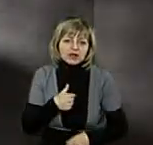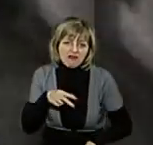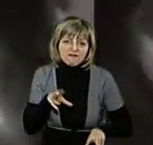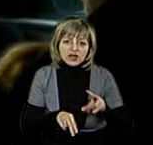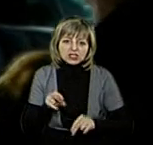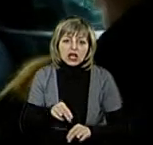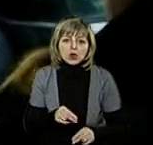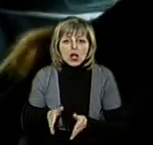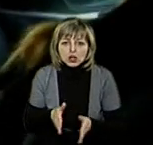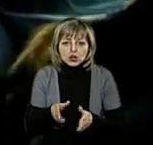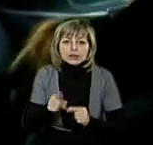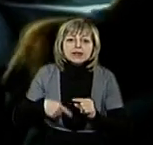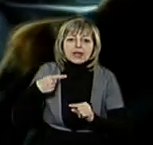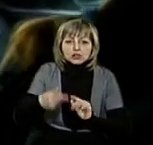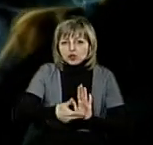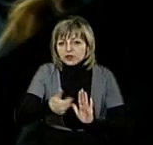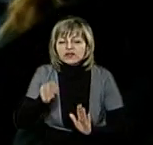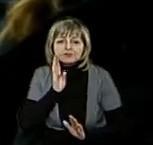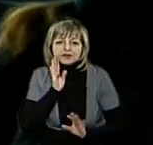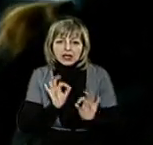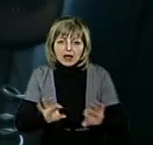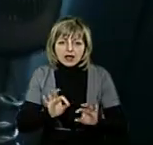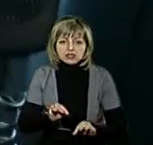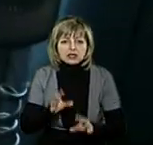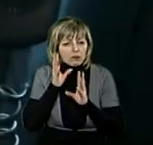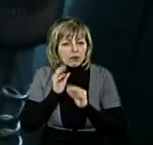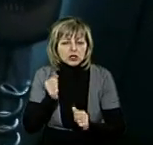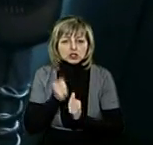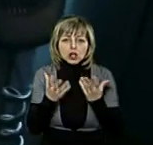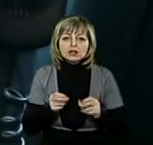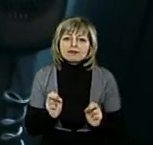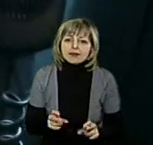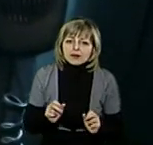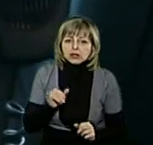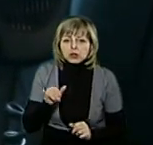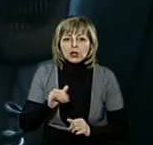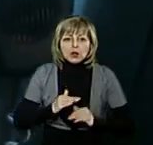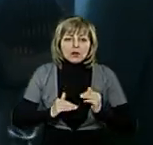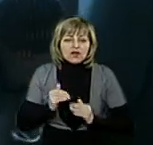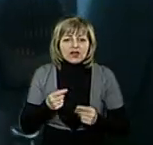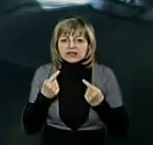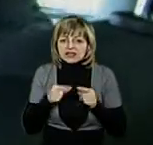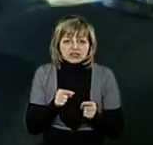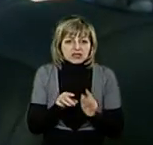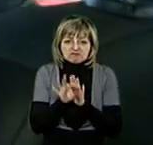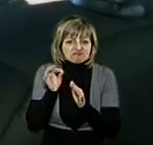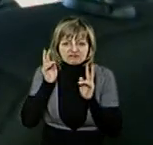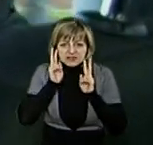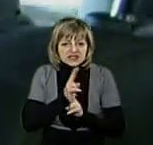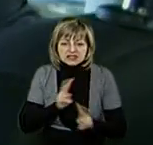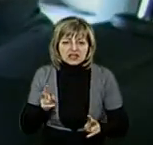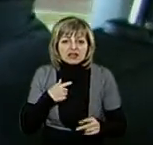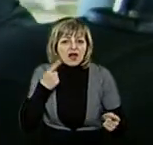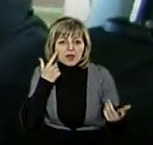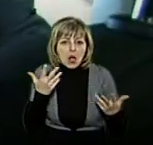вважаю. Дорогою на наступний виклик Аліна каже, попри щоденний ризик, у іншій професії себе не бачить. Я не уявляю себе